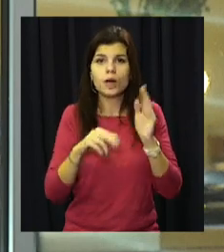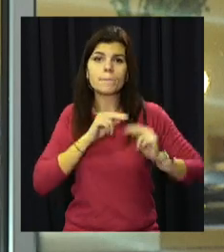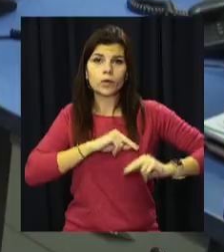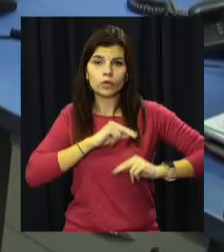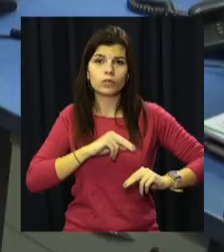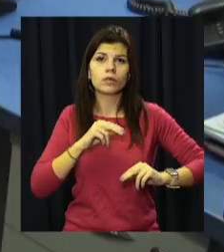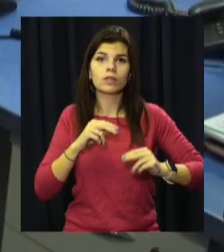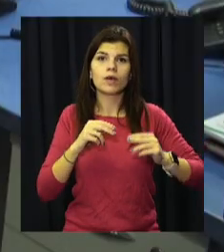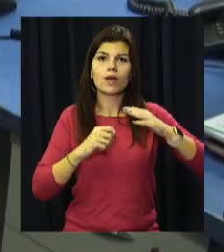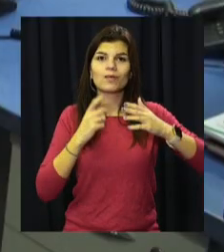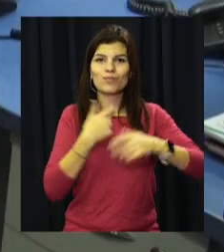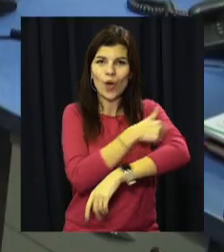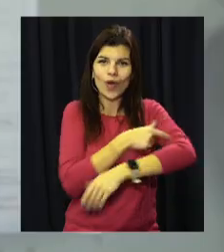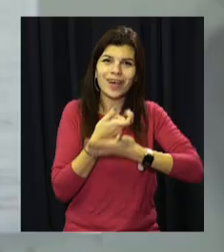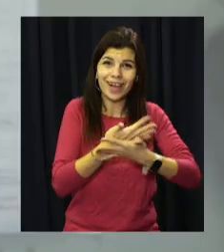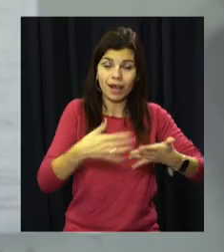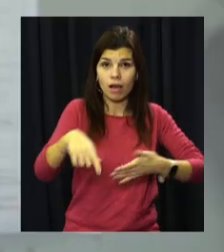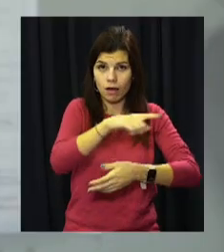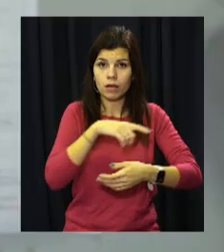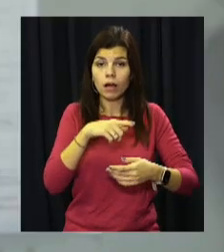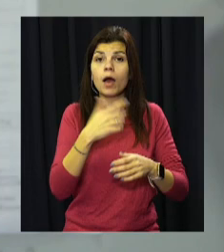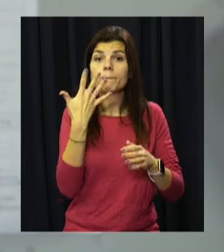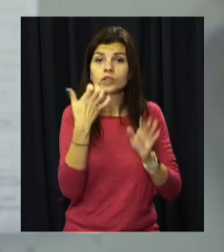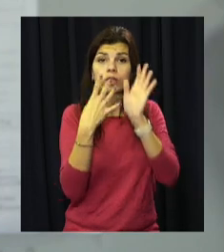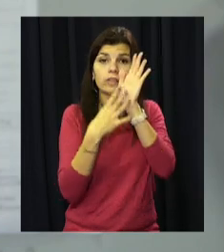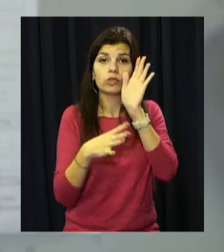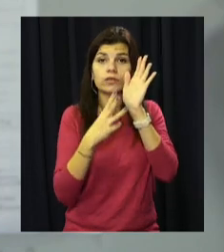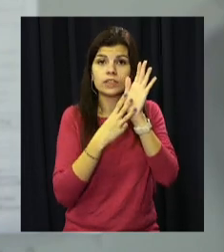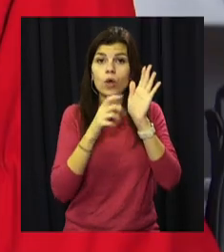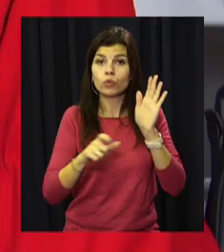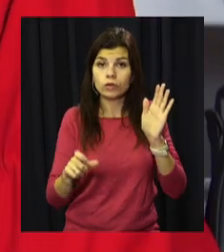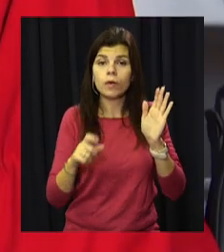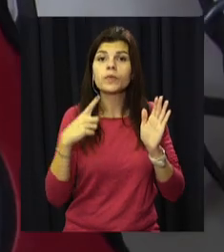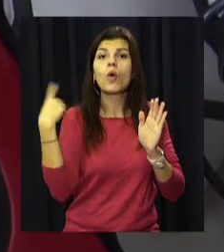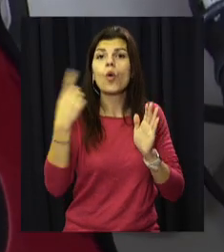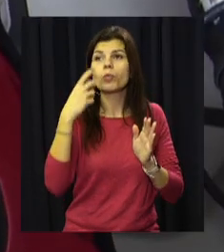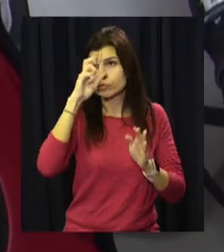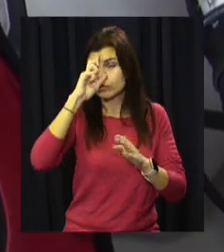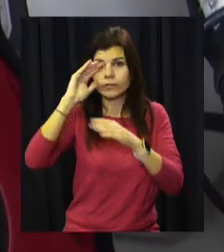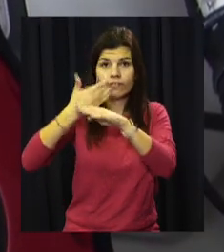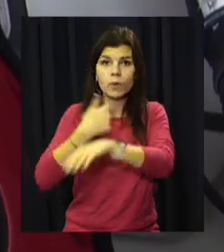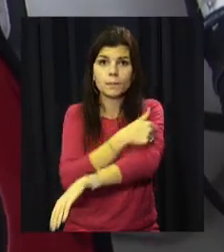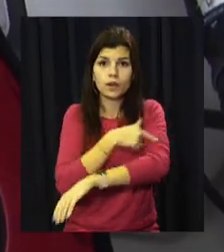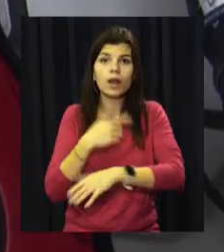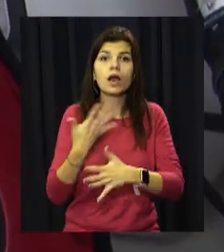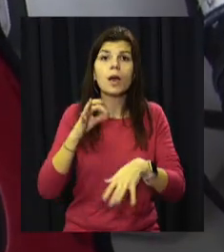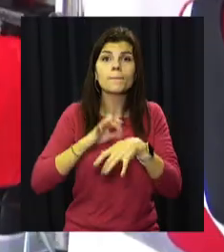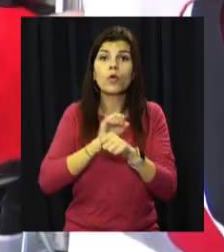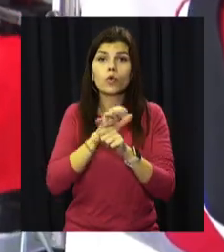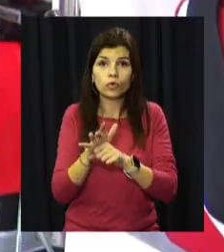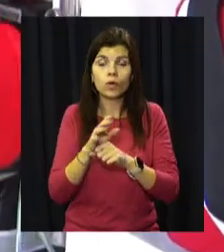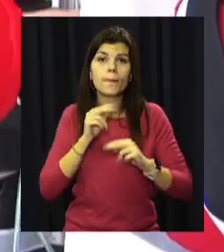співробітників госпітальних баз. Зараз на лікарняних 598 людей. З обласного бюджету медперсоналу, який перехворів